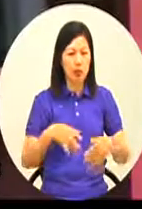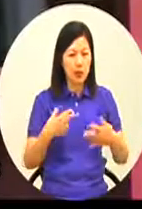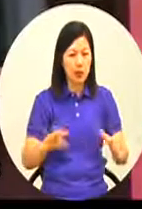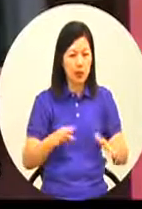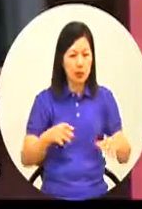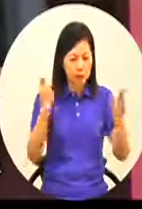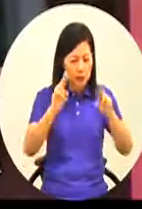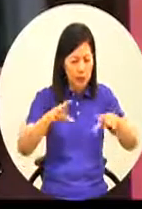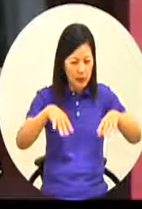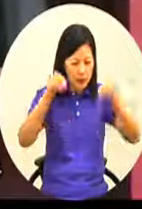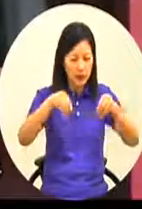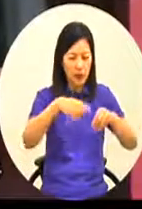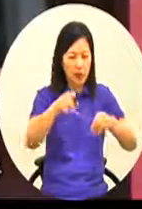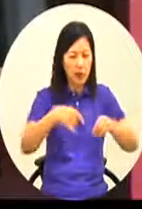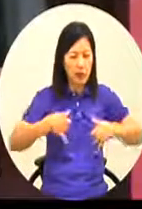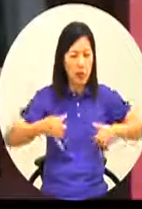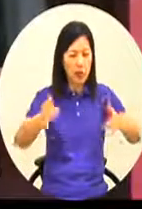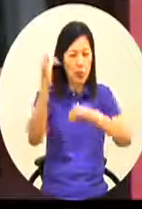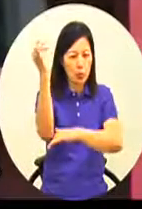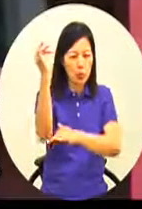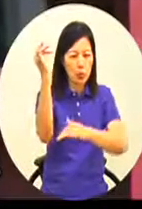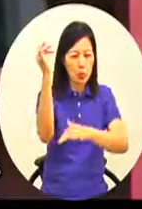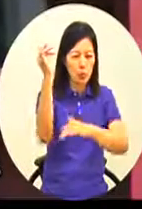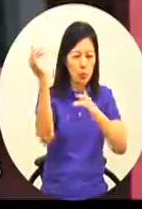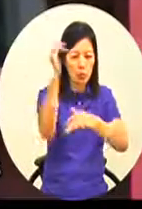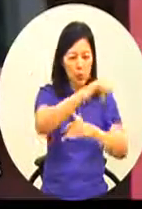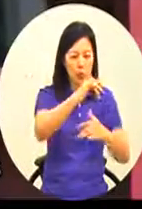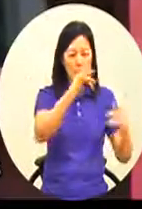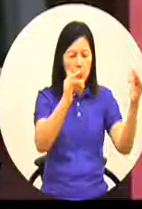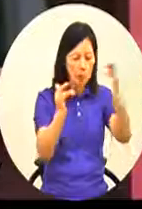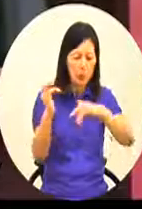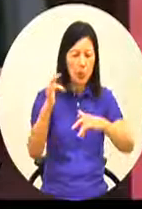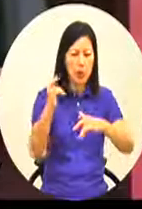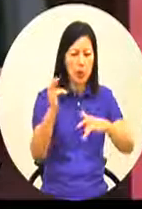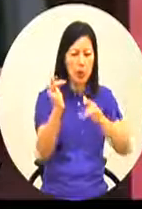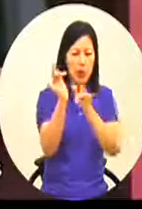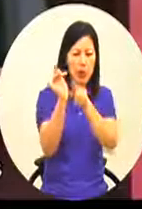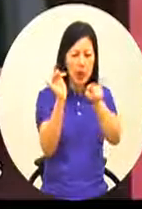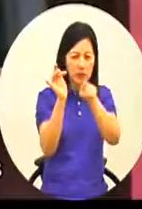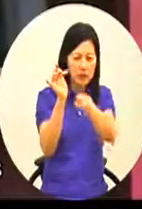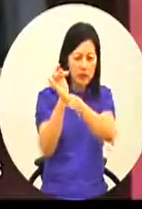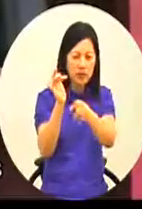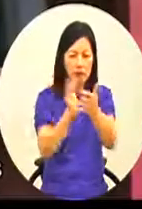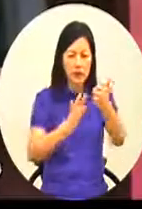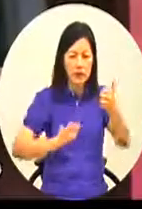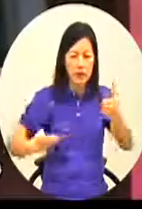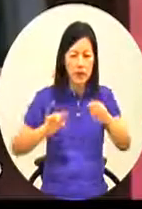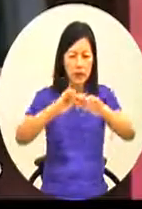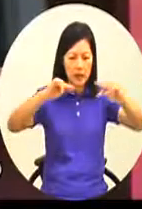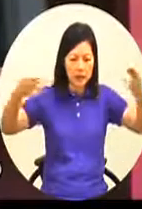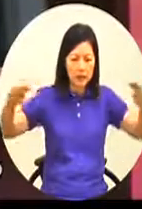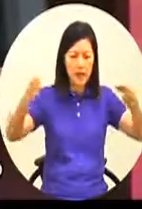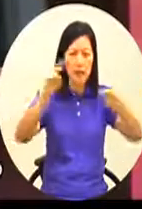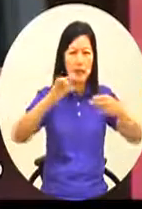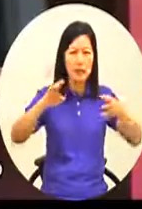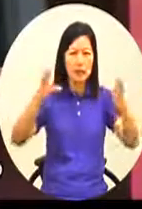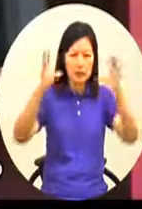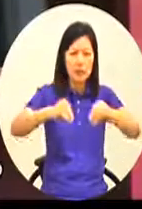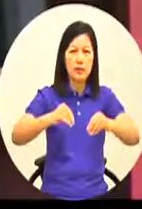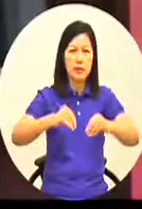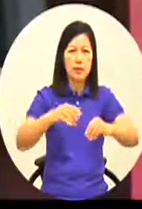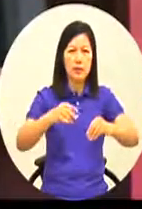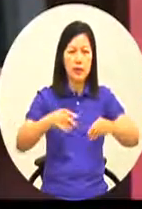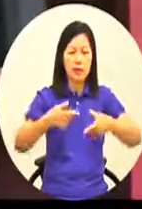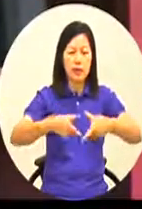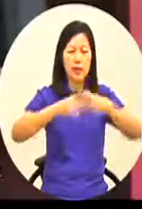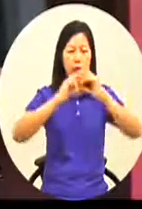问题都是因为我们的路树可能倾倒，或者是有一些树枝影响到电线的部分，导致我们这个复电